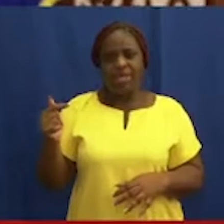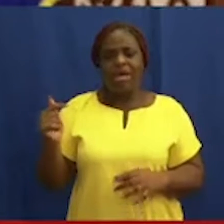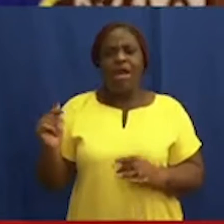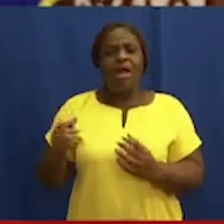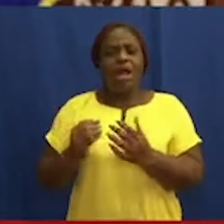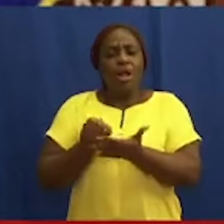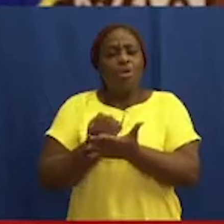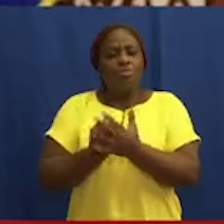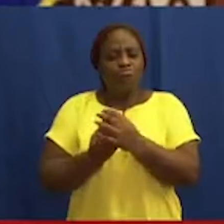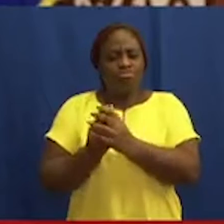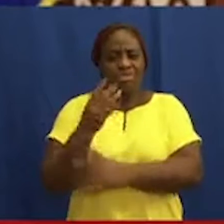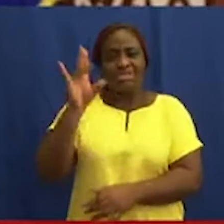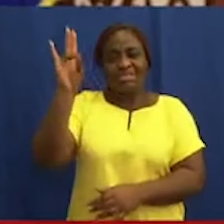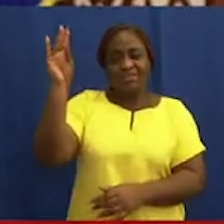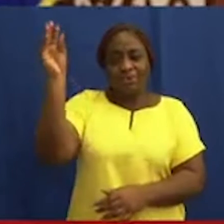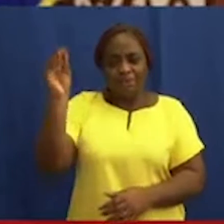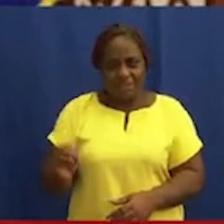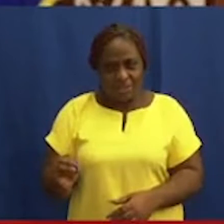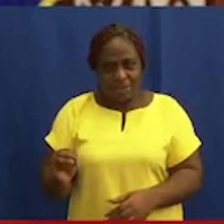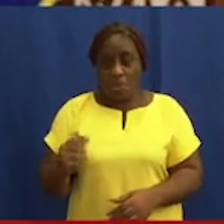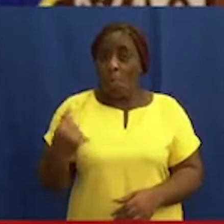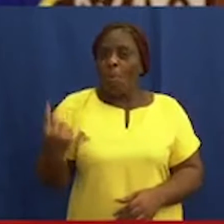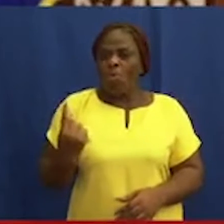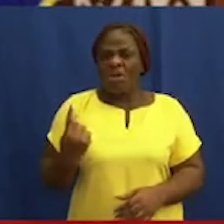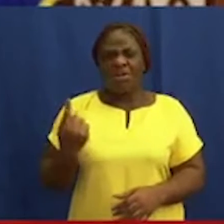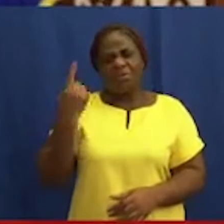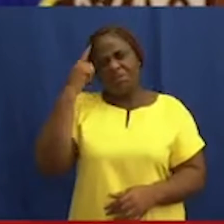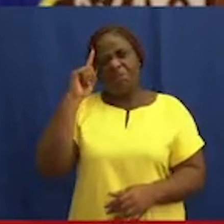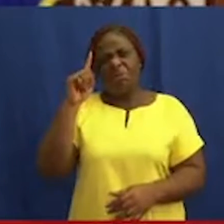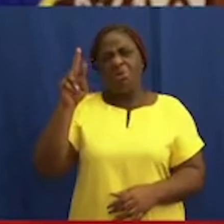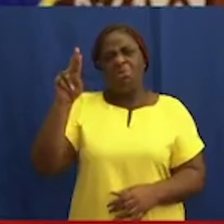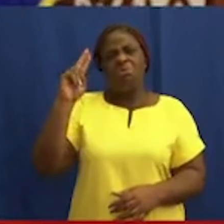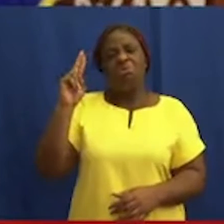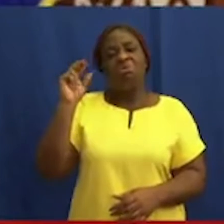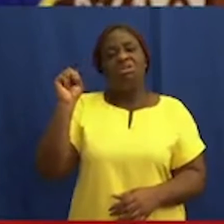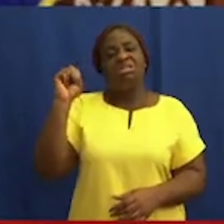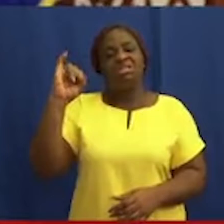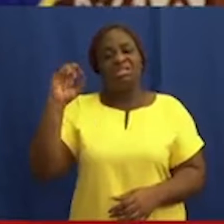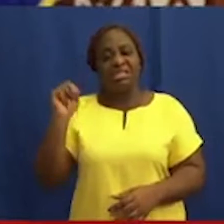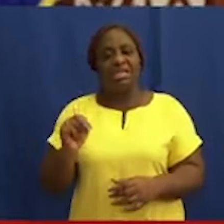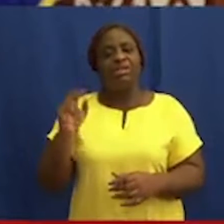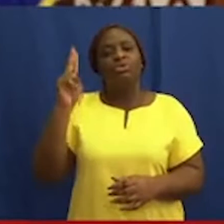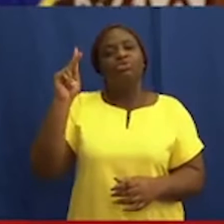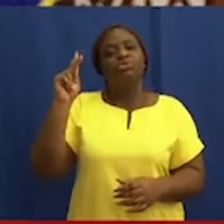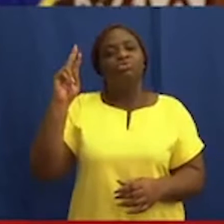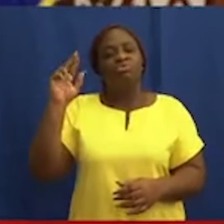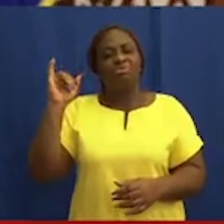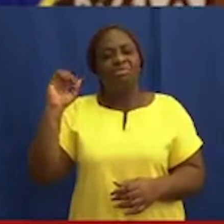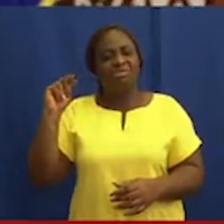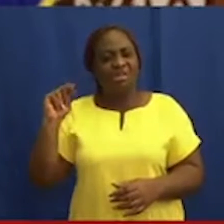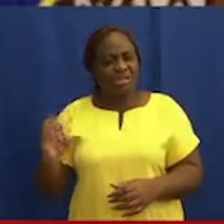sun fada cikin matsatsin tsadar rayuwa, yawan rancen gwamnati a cikin shekaru 50, ga kuma hauhawar